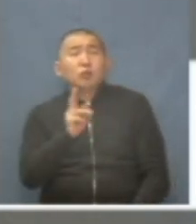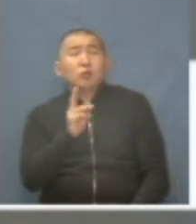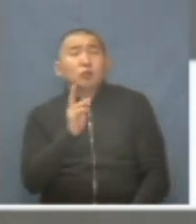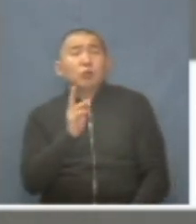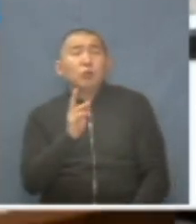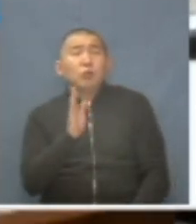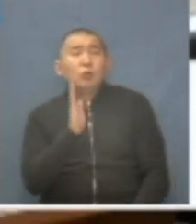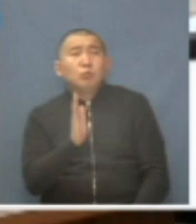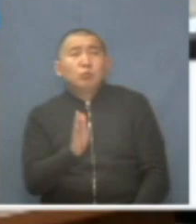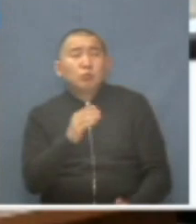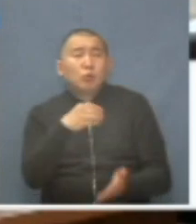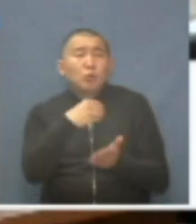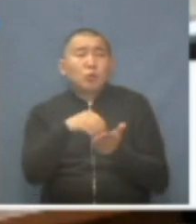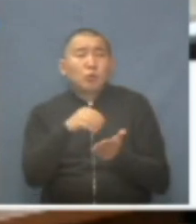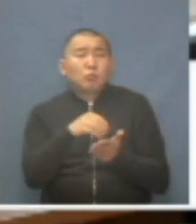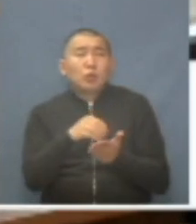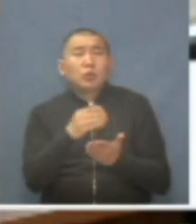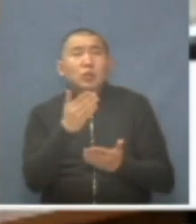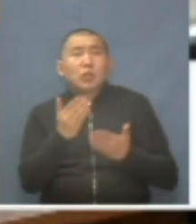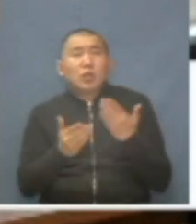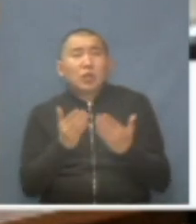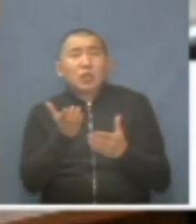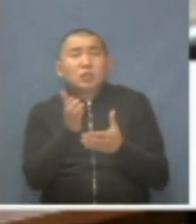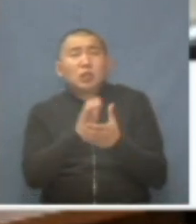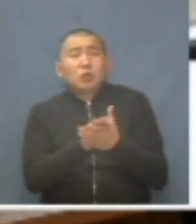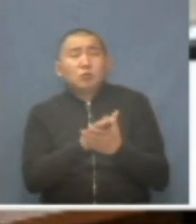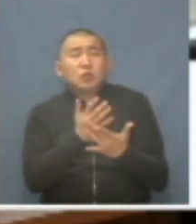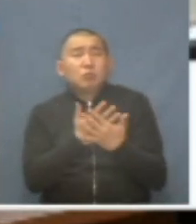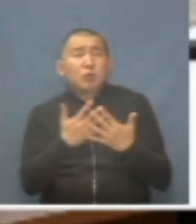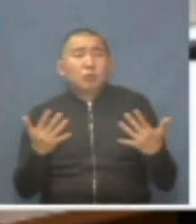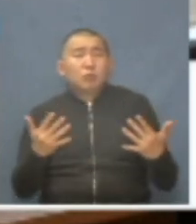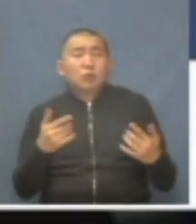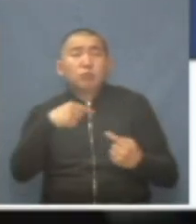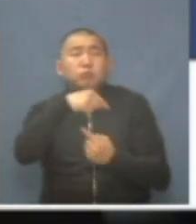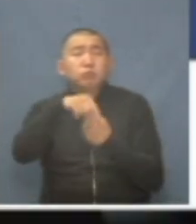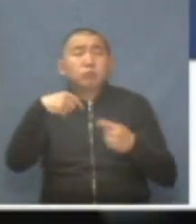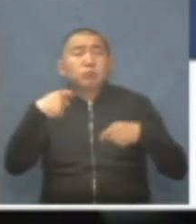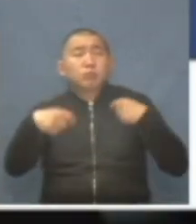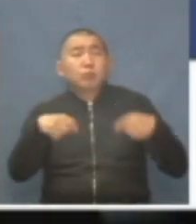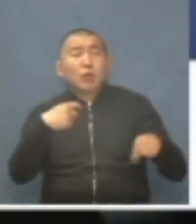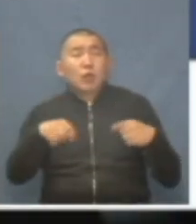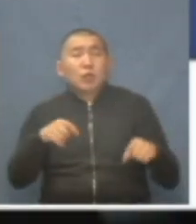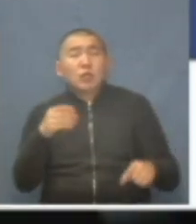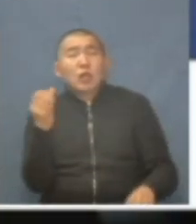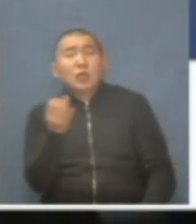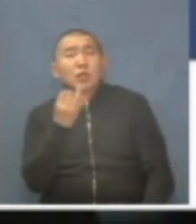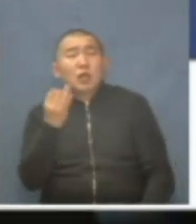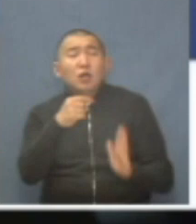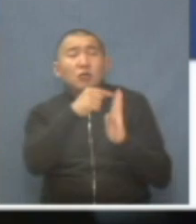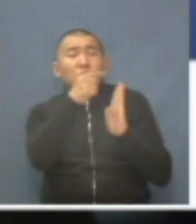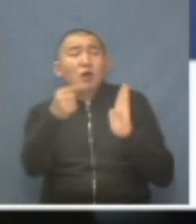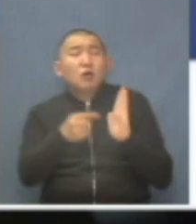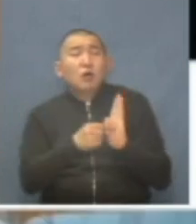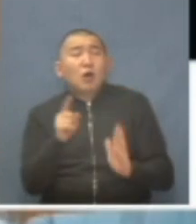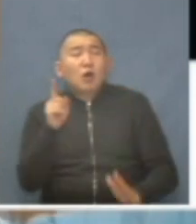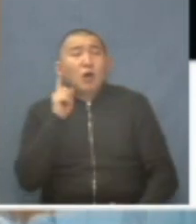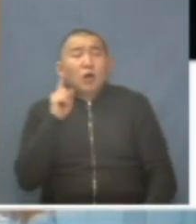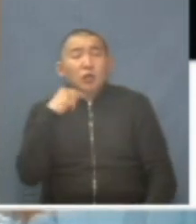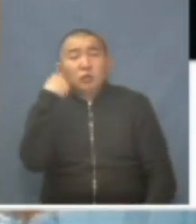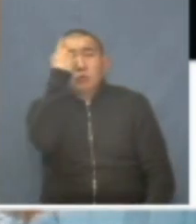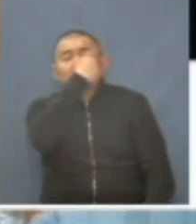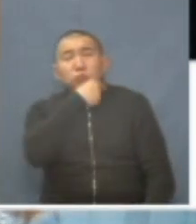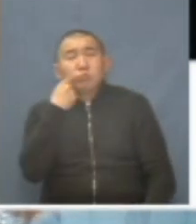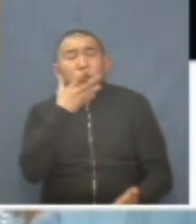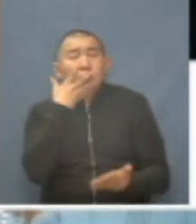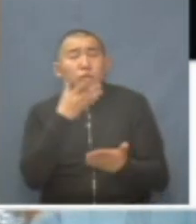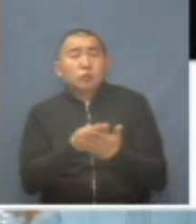дальнейшем с продуктом. На семинаре собралось значительное количество предпринимателей, проявивших интерес к вопросам охраны интеллектуальной